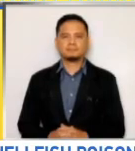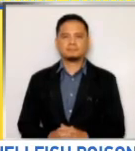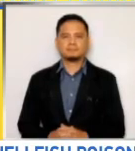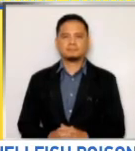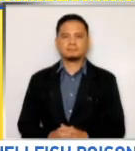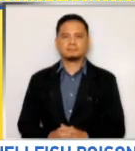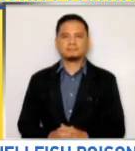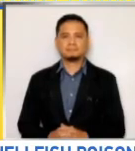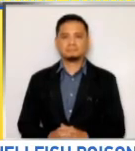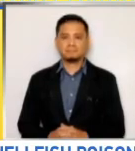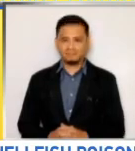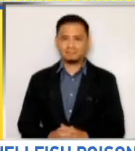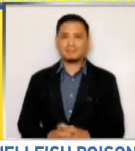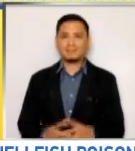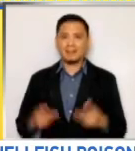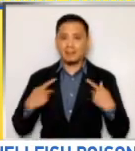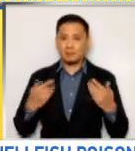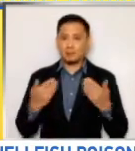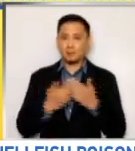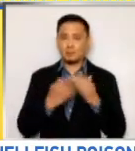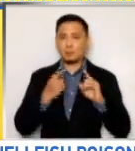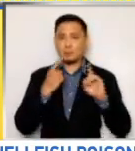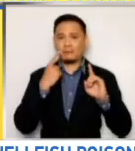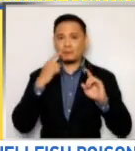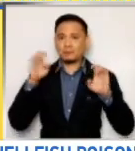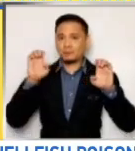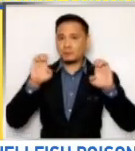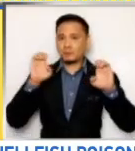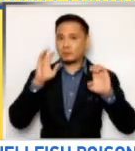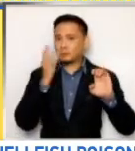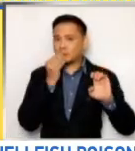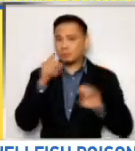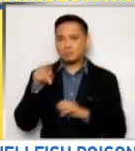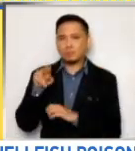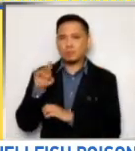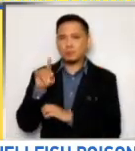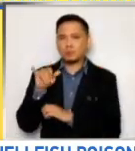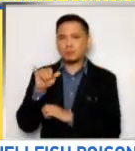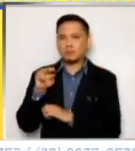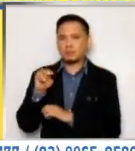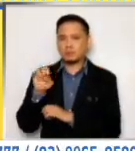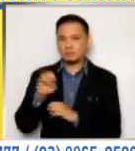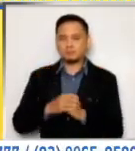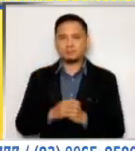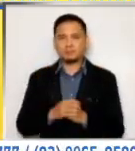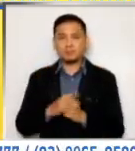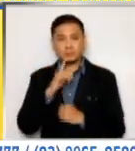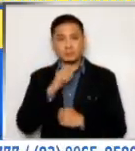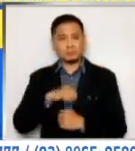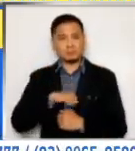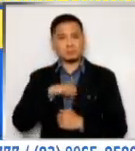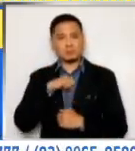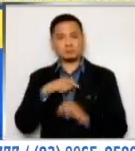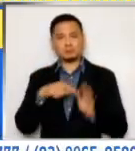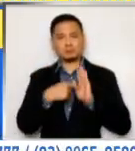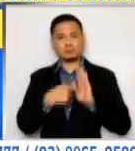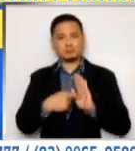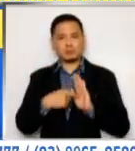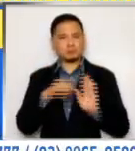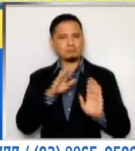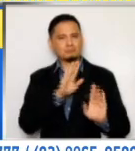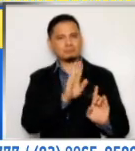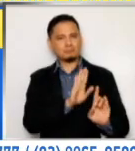Eto na may bagong fitness goal na na-achieve si Pauline Luna Soto. Proud na finlex ni Pauline ang kanyang toned body at